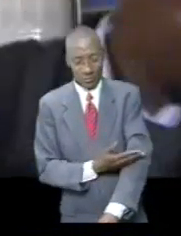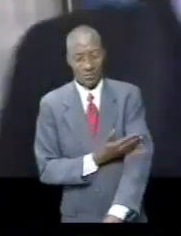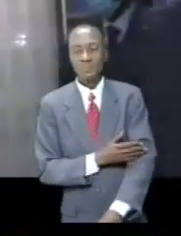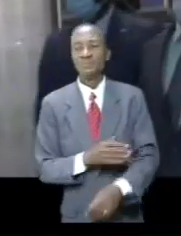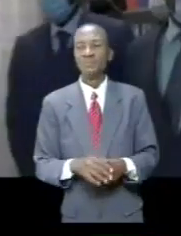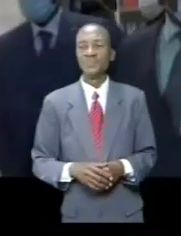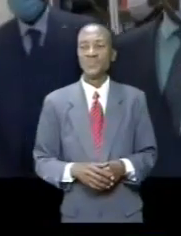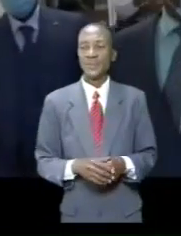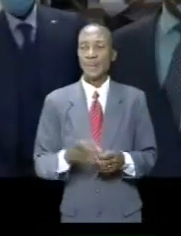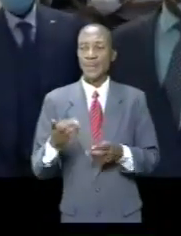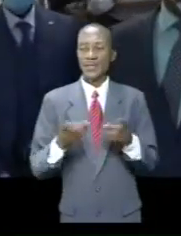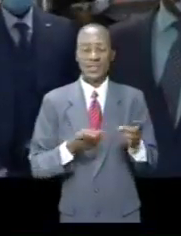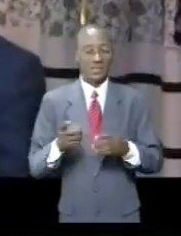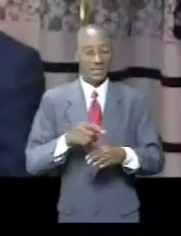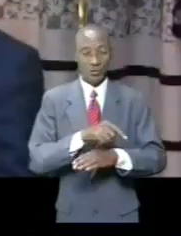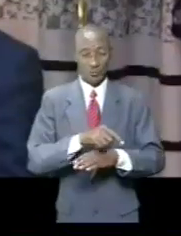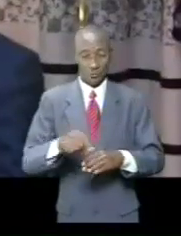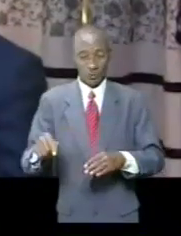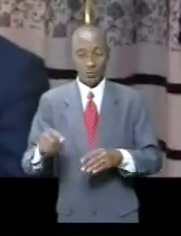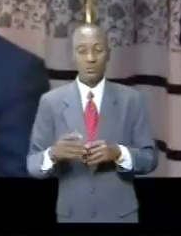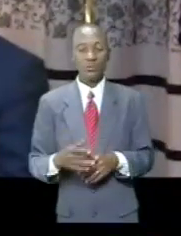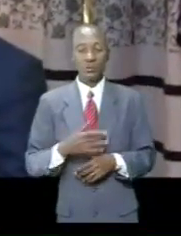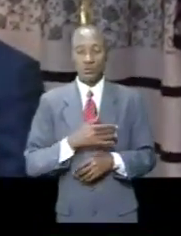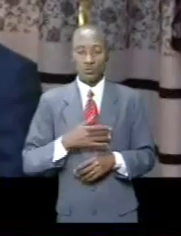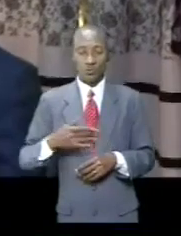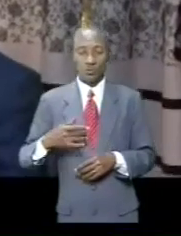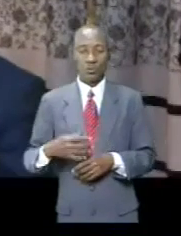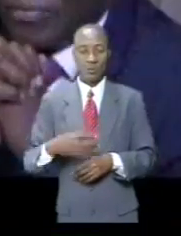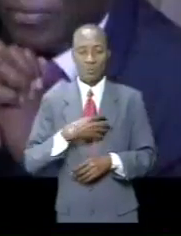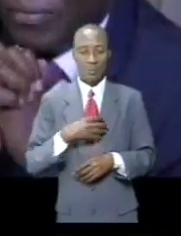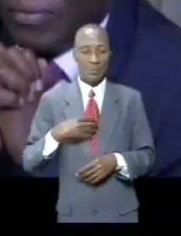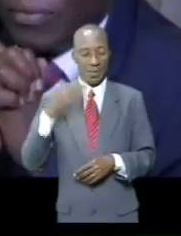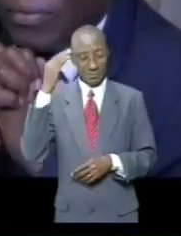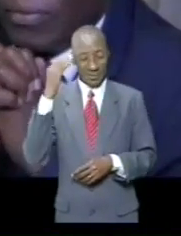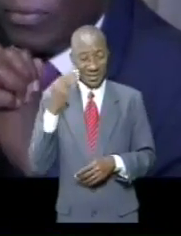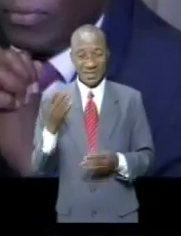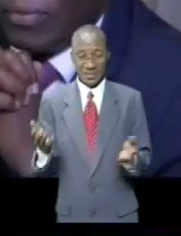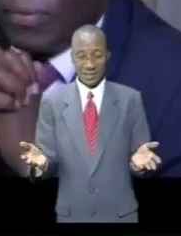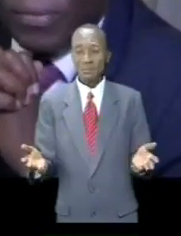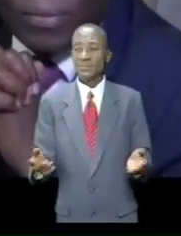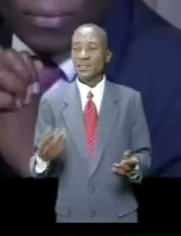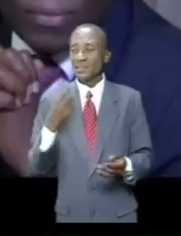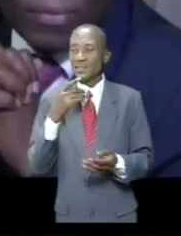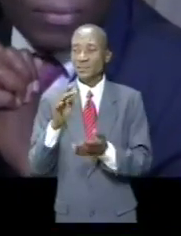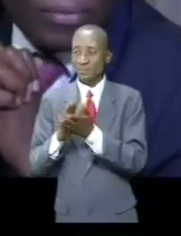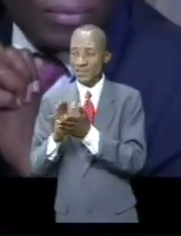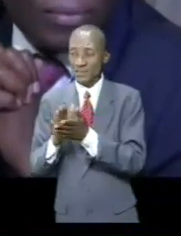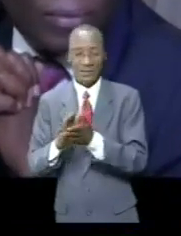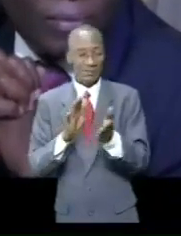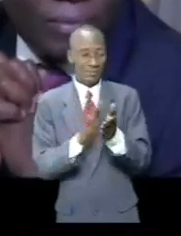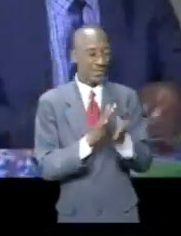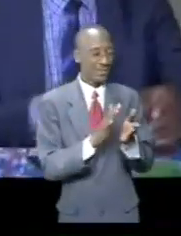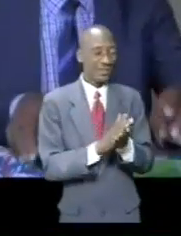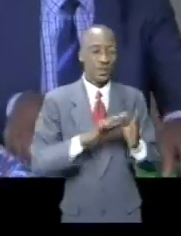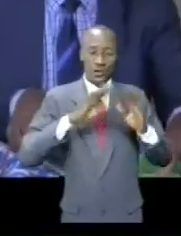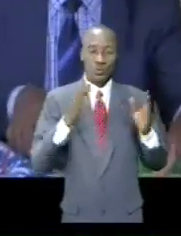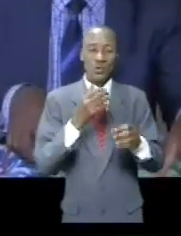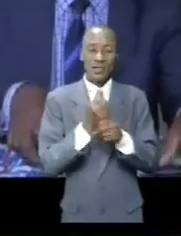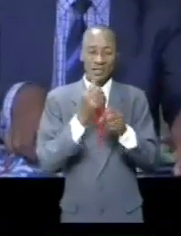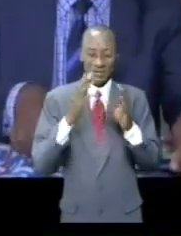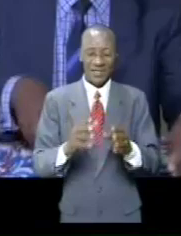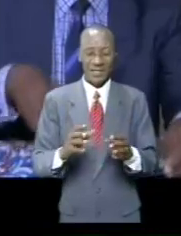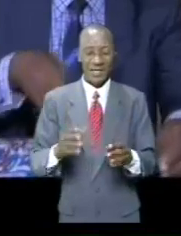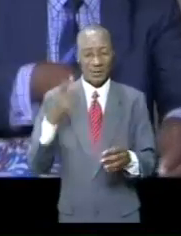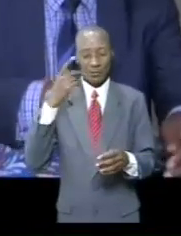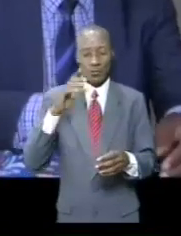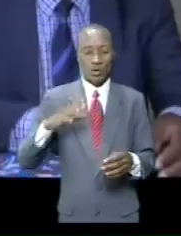directeur du cabinet, Luanuna, a au nom de Mme la VEPM Élisée Monimbwe, remercié les administrateurs du comité sortant pour avoir dirigé